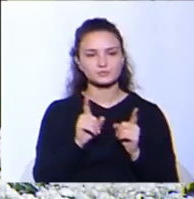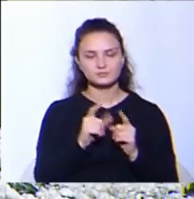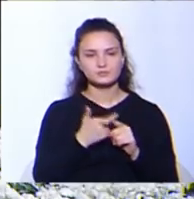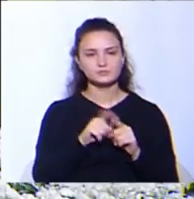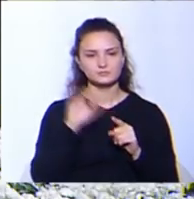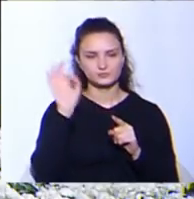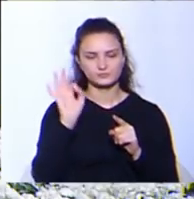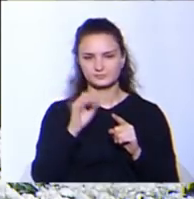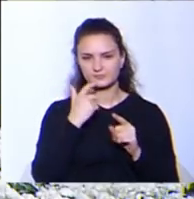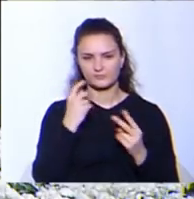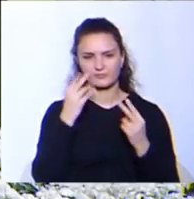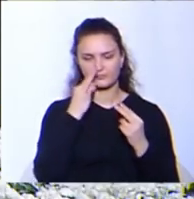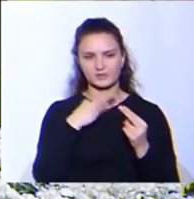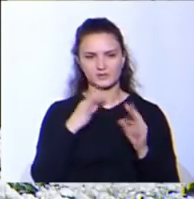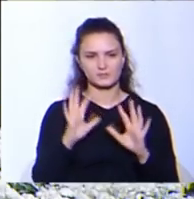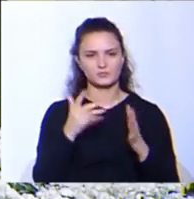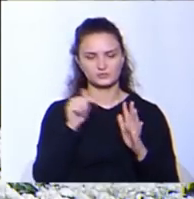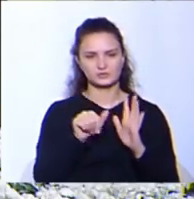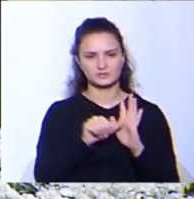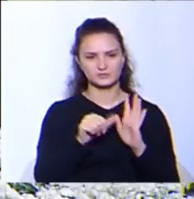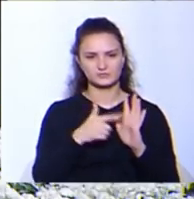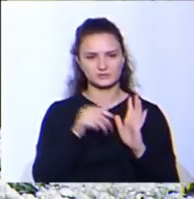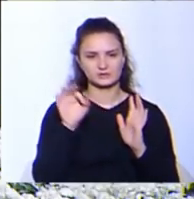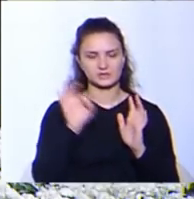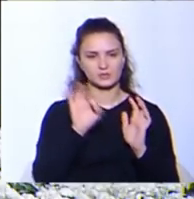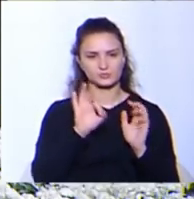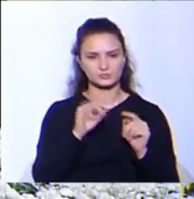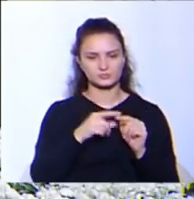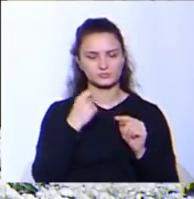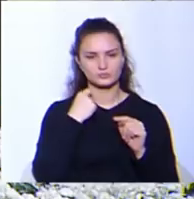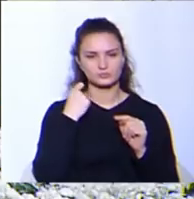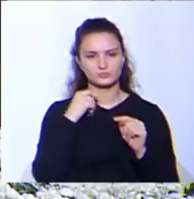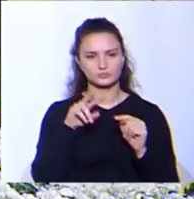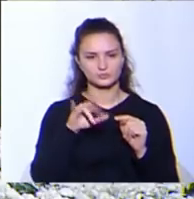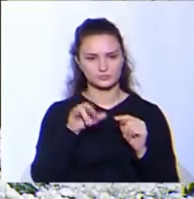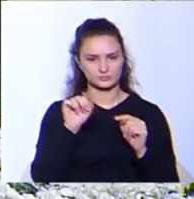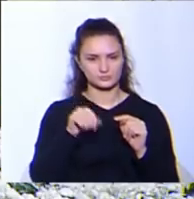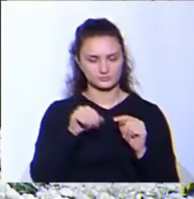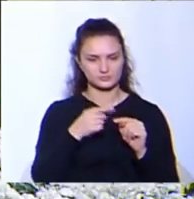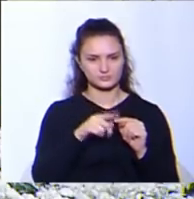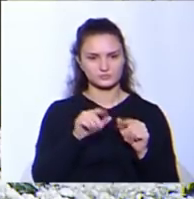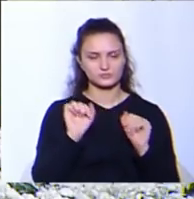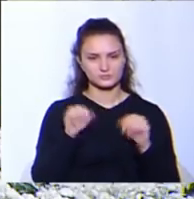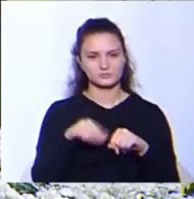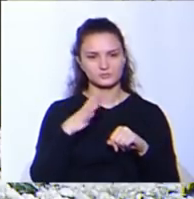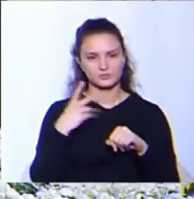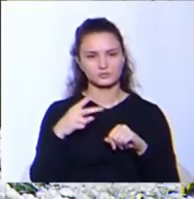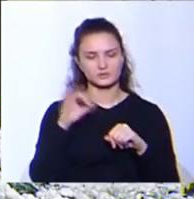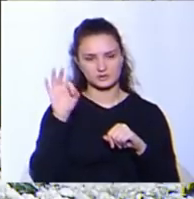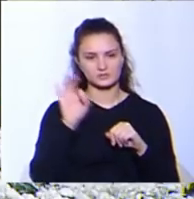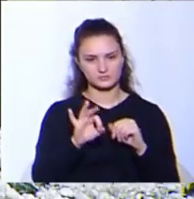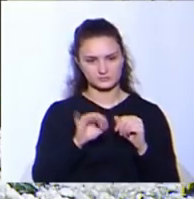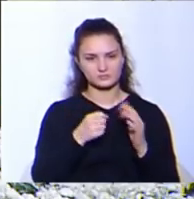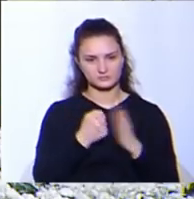ძალიან ხშირად მაყურებელი გვეუბნება რა მოხდა შიგნით 6-7 გრადუსია და სპეციალური ტექნოლოგიის შემთხვევაში შეიძლება 20 გრადუსამდეც